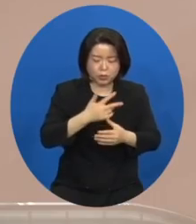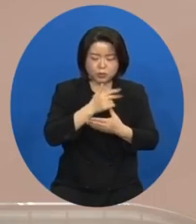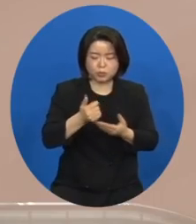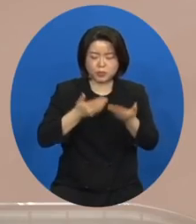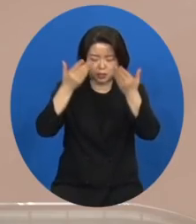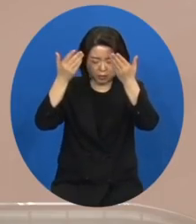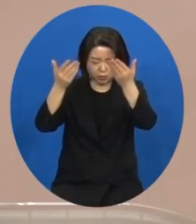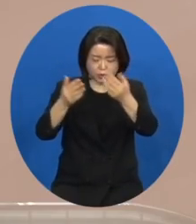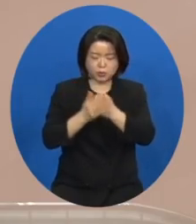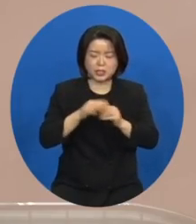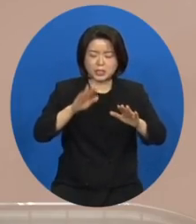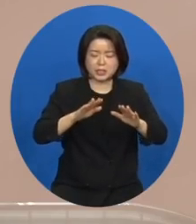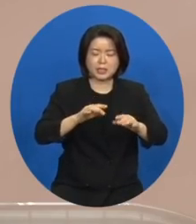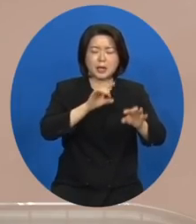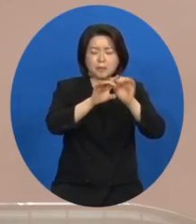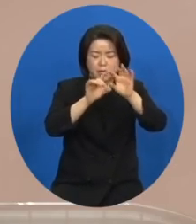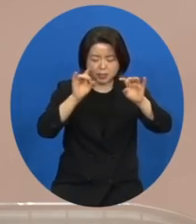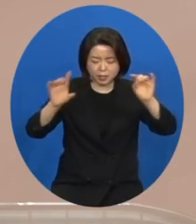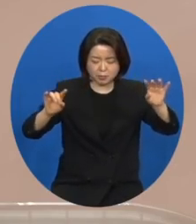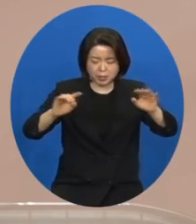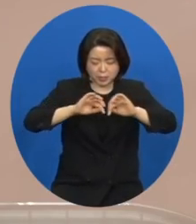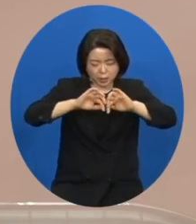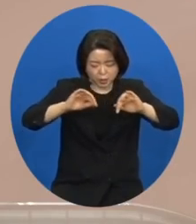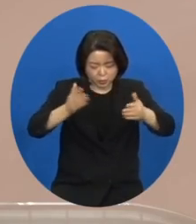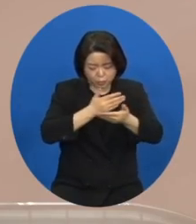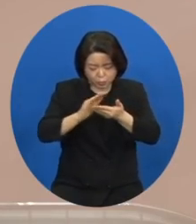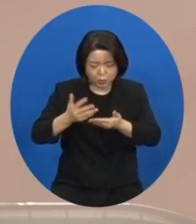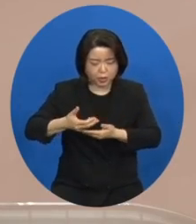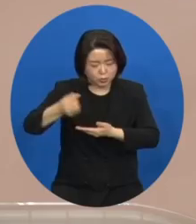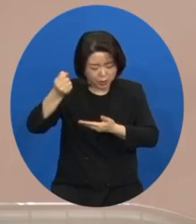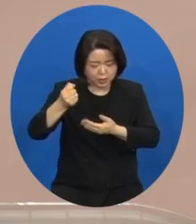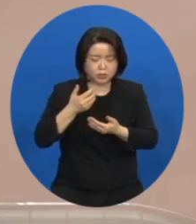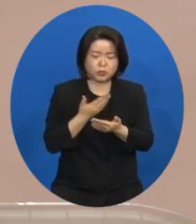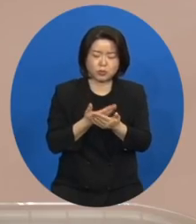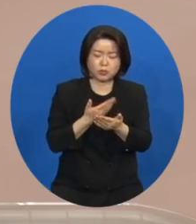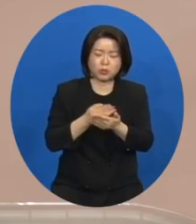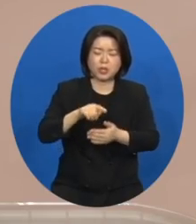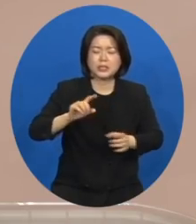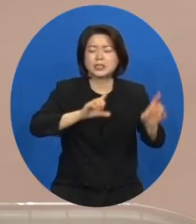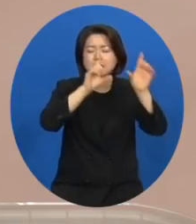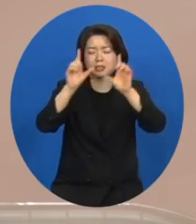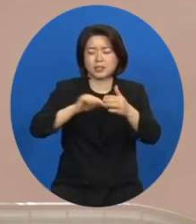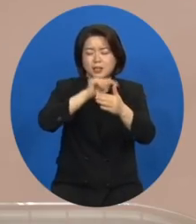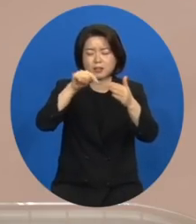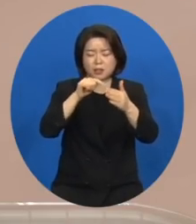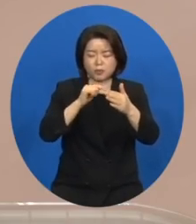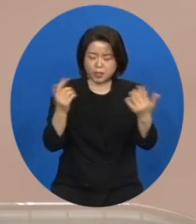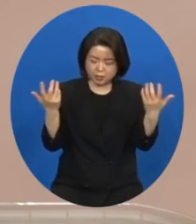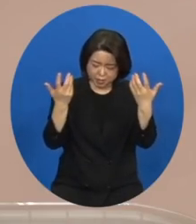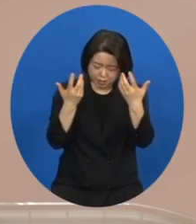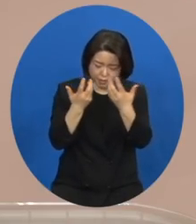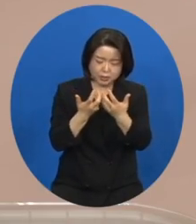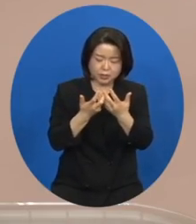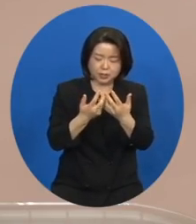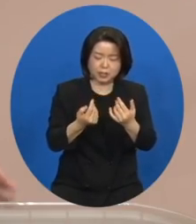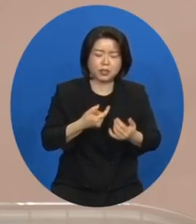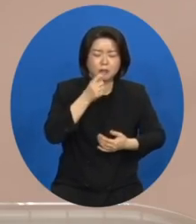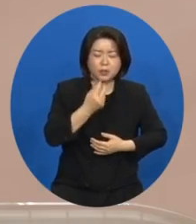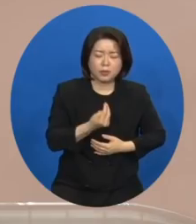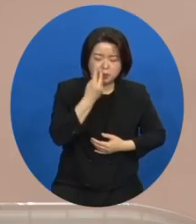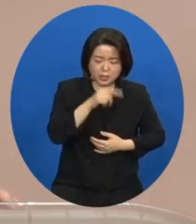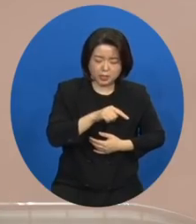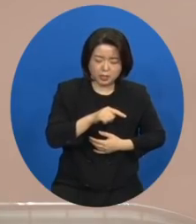드리는 심령 심령을 구별하여 줄 수 있고 받아 주시고 그들의 삶 가운데 넘치는 그 생명 슬어 다시는 목마르지 아니하는